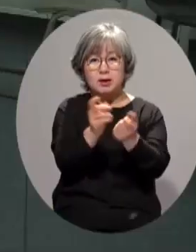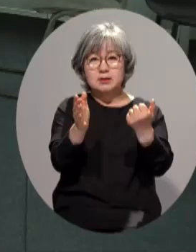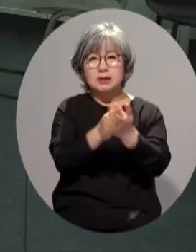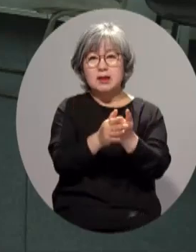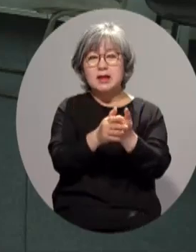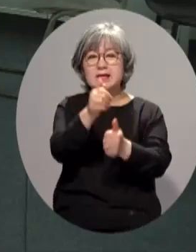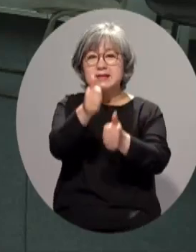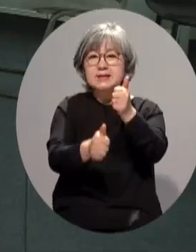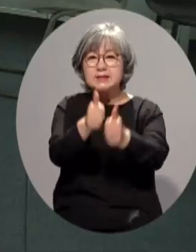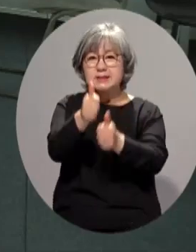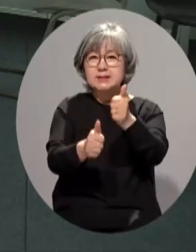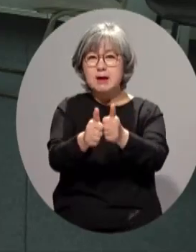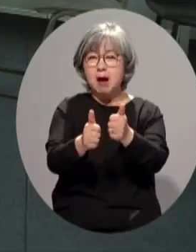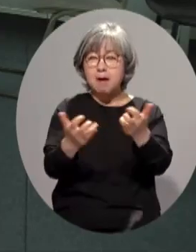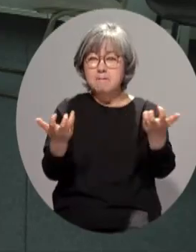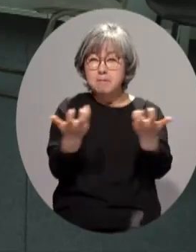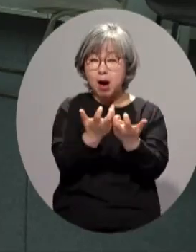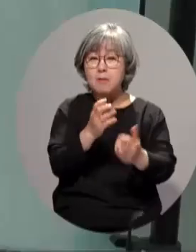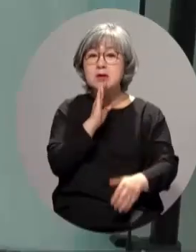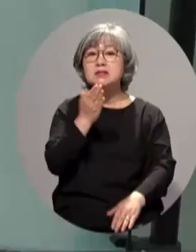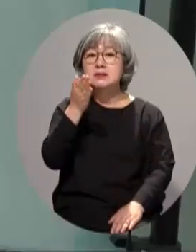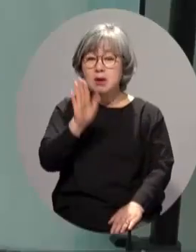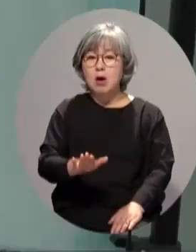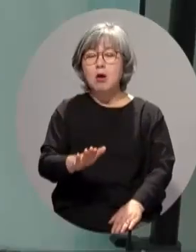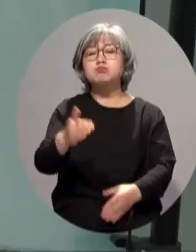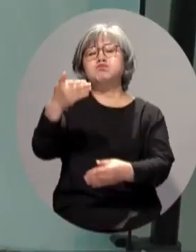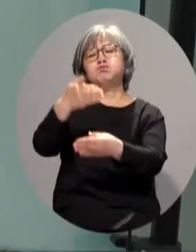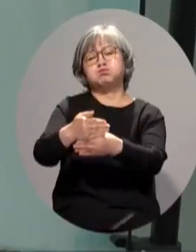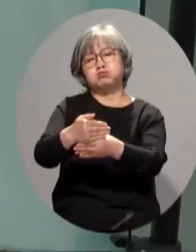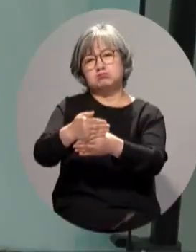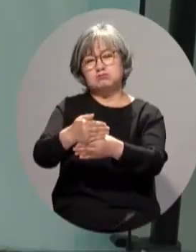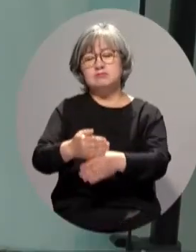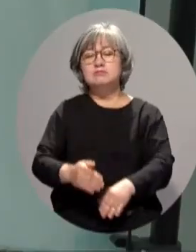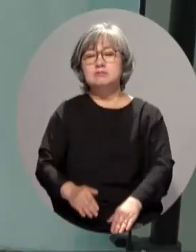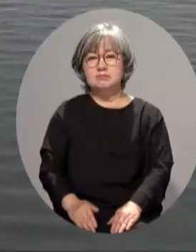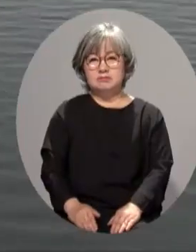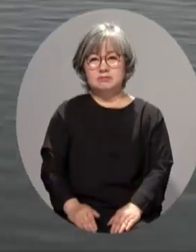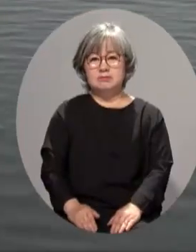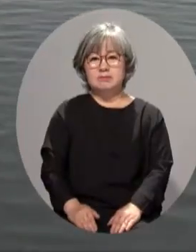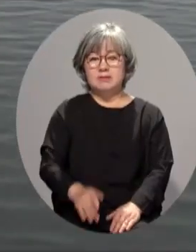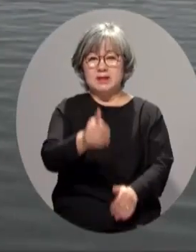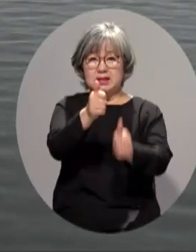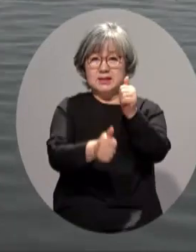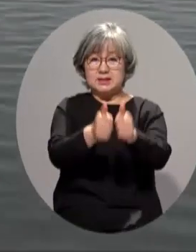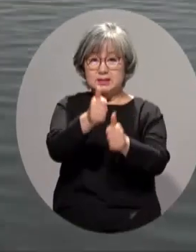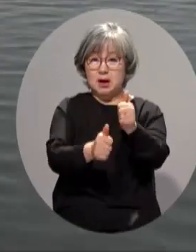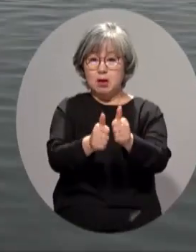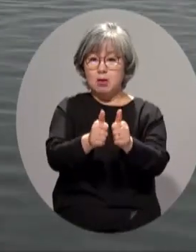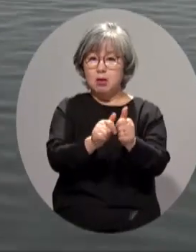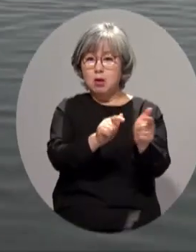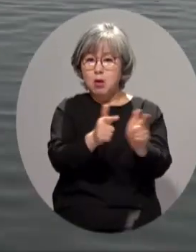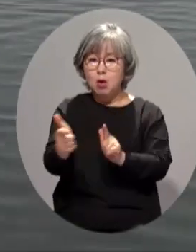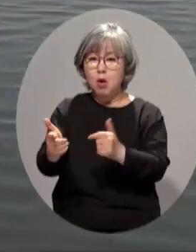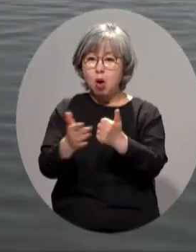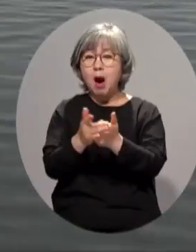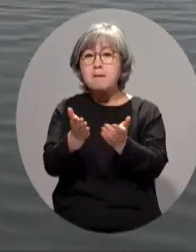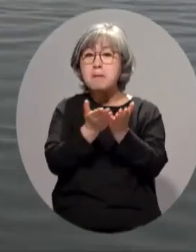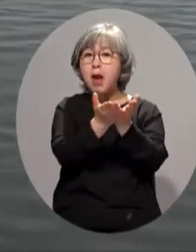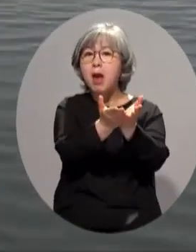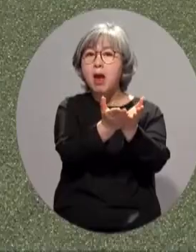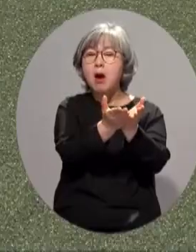실기시험 응시자로 한창 북적일 때지만 문이 닫혀 있습니다. 시험선들도 부두에 묶여 대기